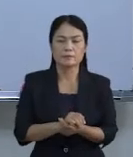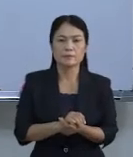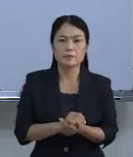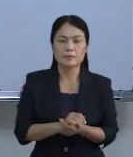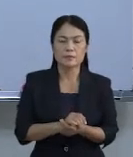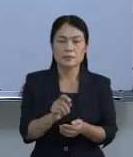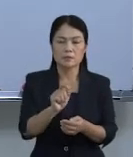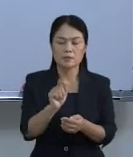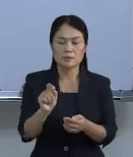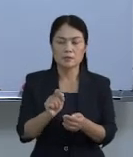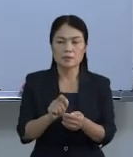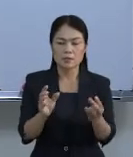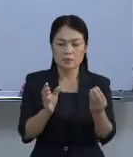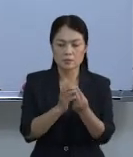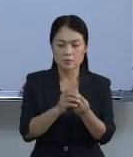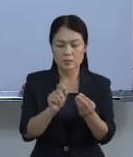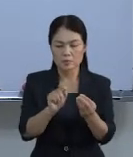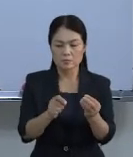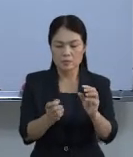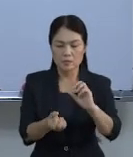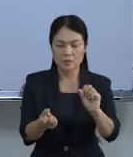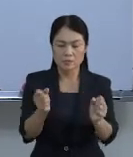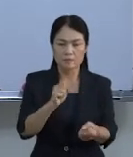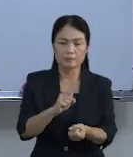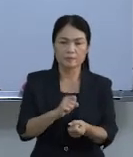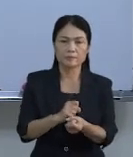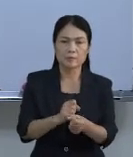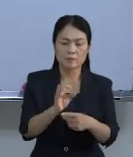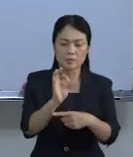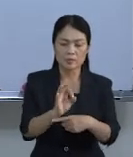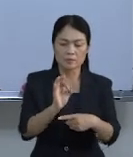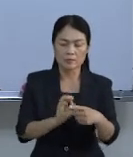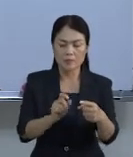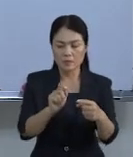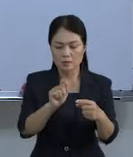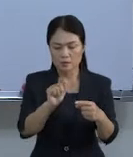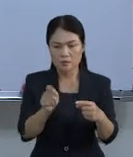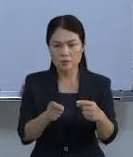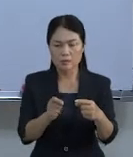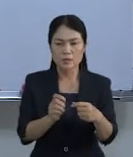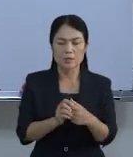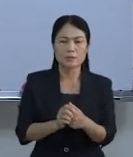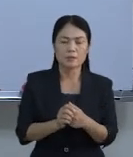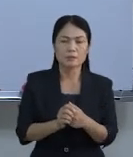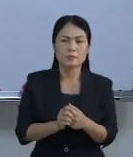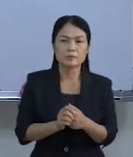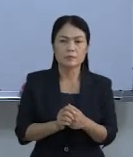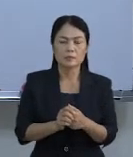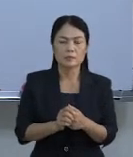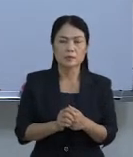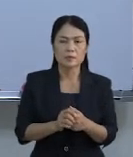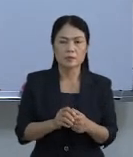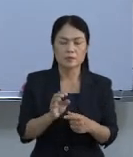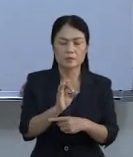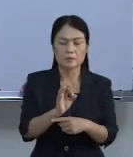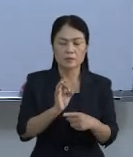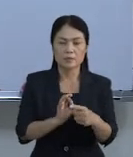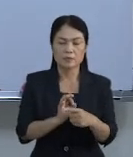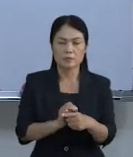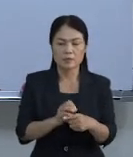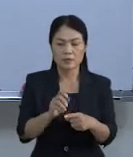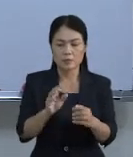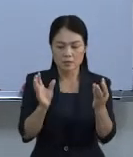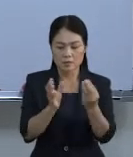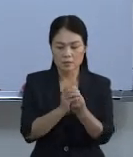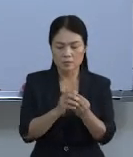che sập xe chùm nguồn từ sập hiện bắt đầu tới prop hiện từ sập hiện nè pi prop hiện từ sập hiện tới chùm nguồn từ sập sập